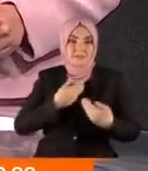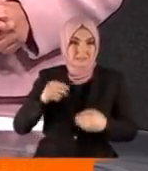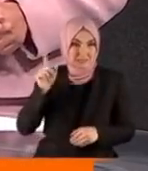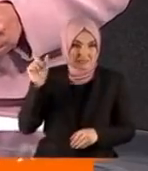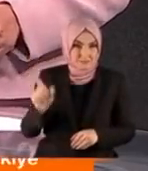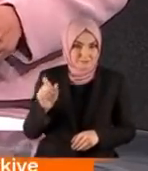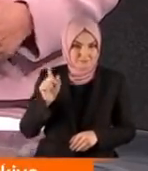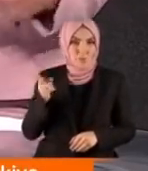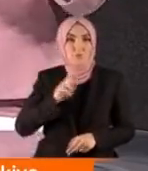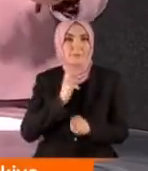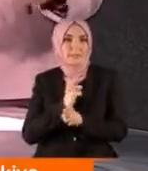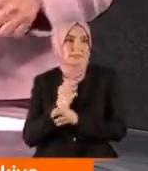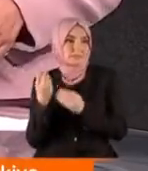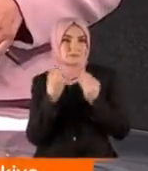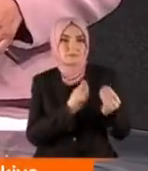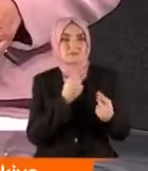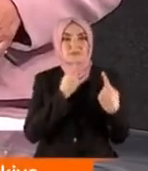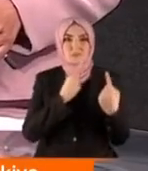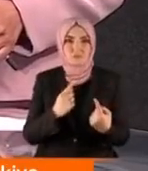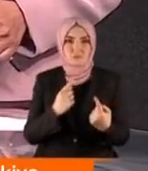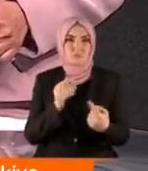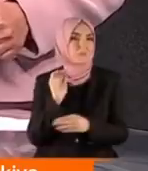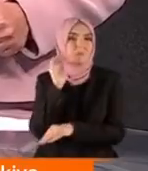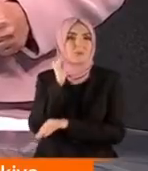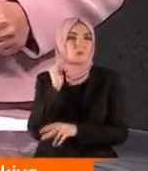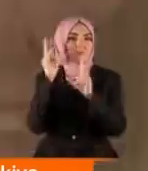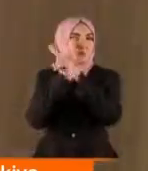ve yaşadığı kabusun artık bir an önce bitmesini istiyor.